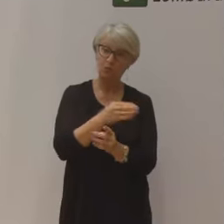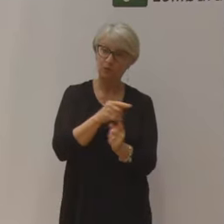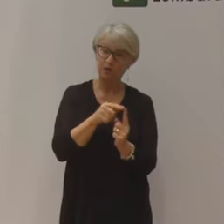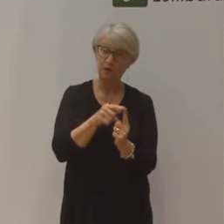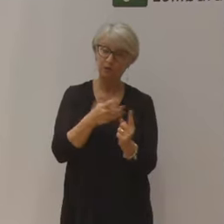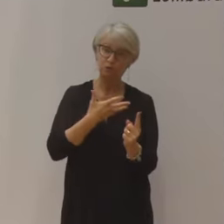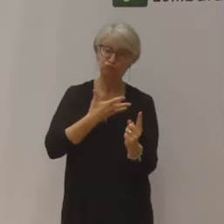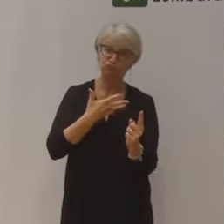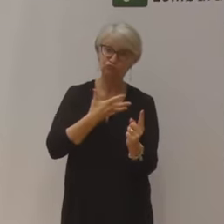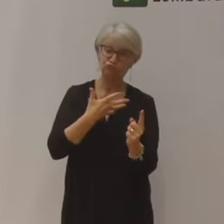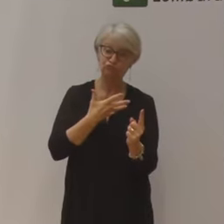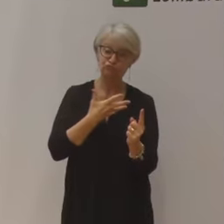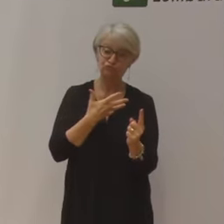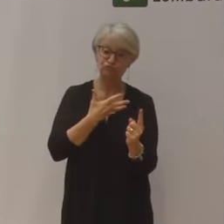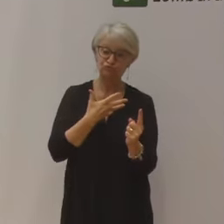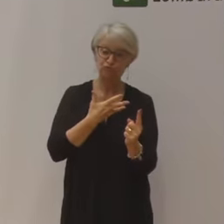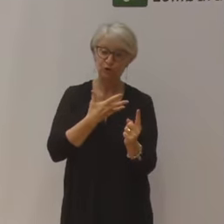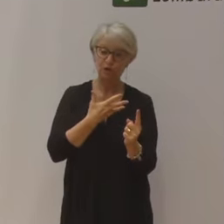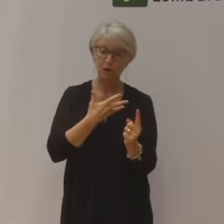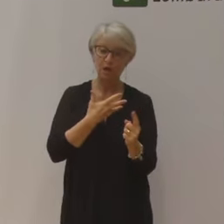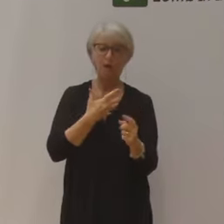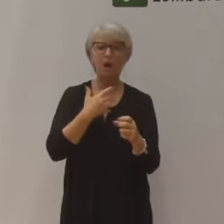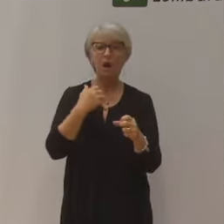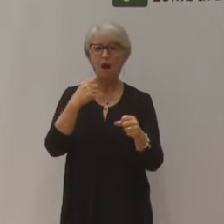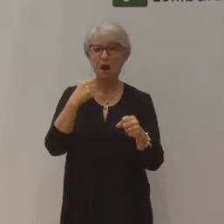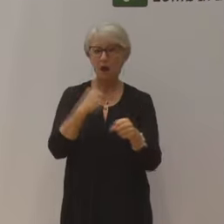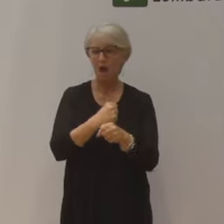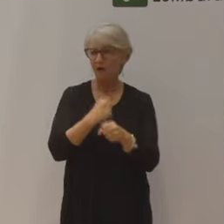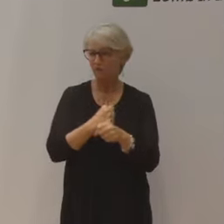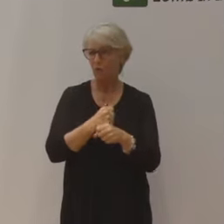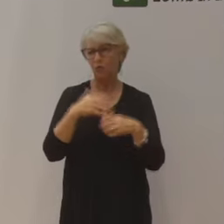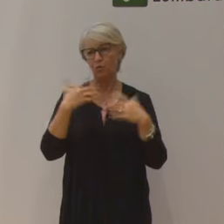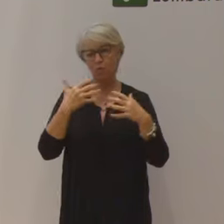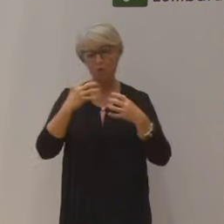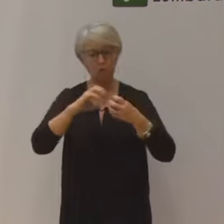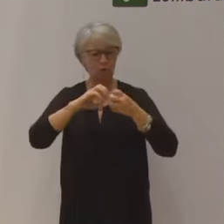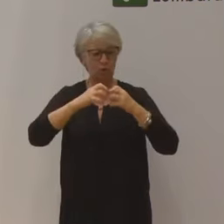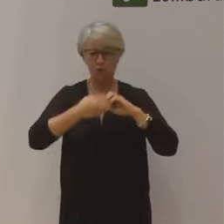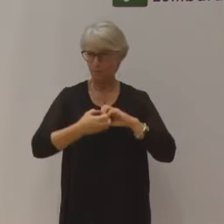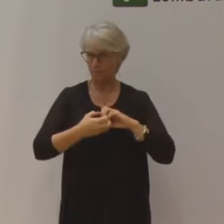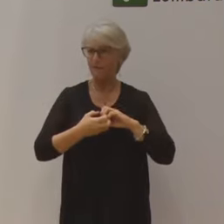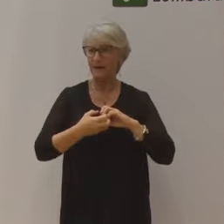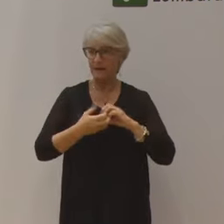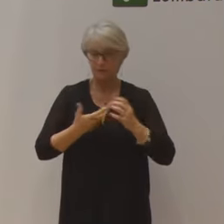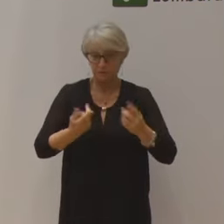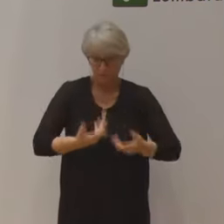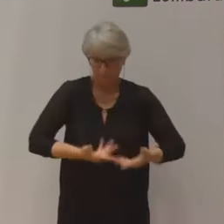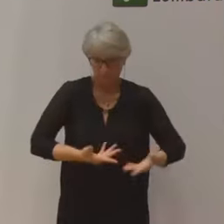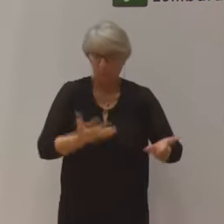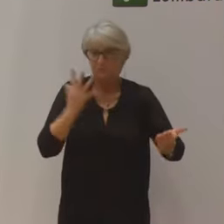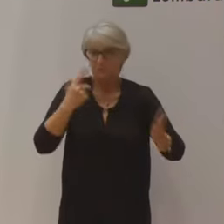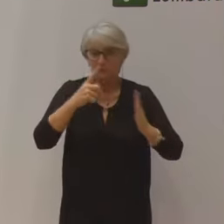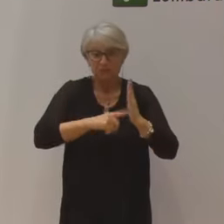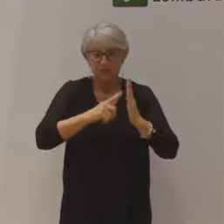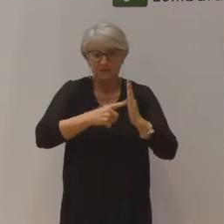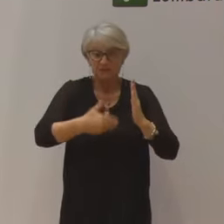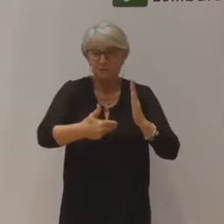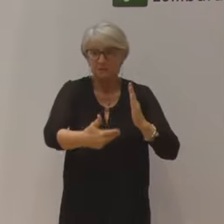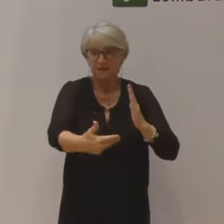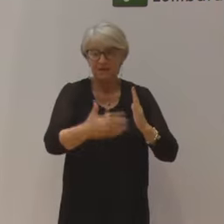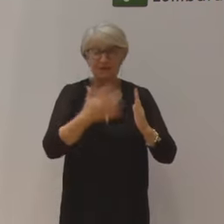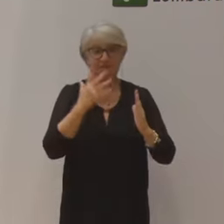abbiamo un lavoro che è particolarmente complesso, che è in corso. Speriamo nei prossimi mesi di riuscire a iniziare a